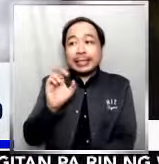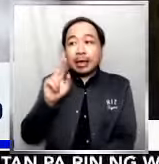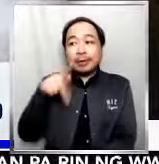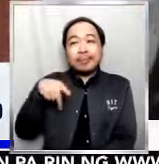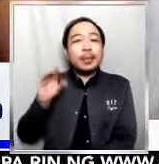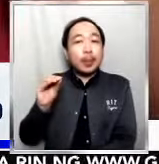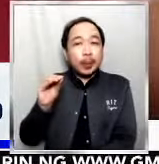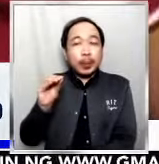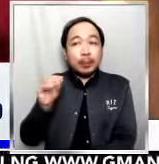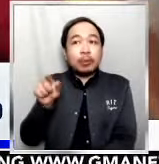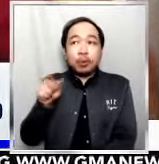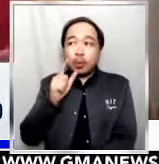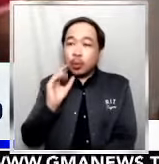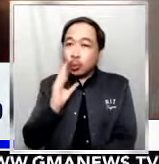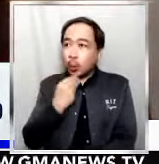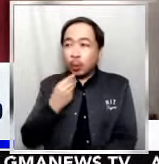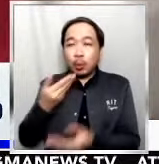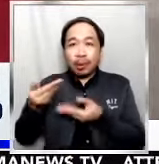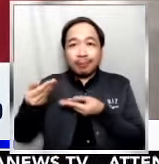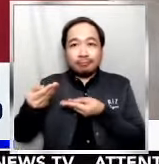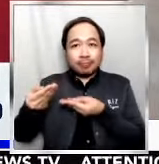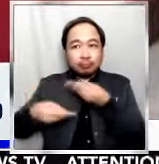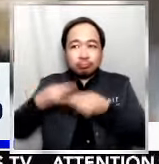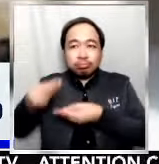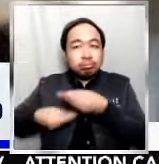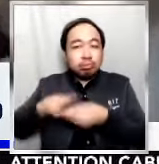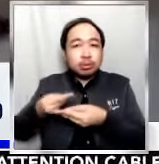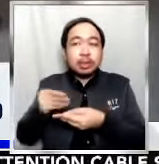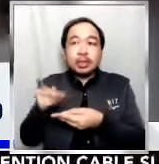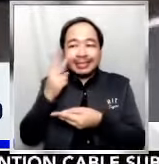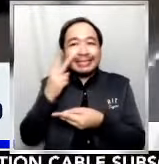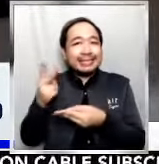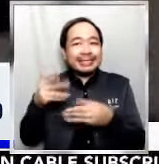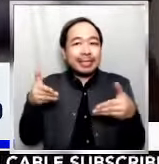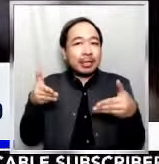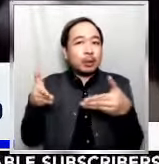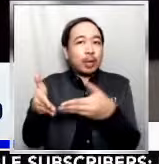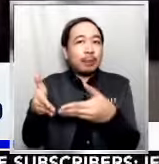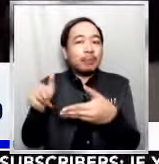na hinarang ang multi-cab na ito. Pinadapa ang mga sakay.